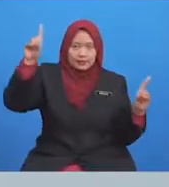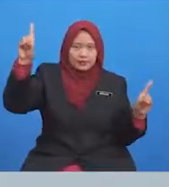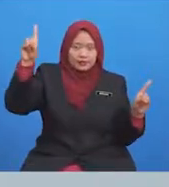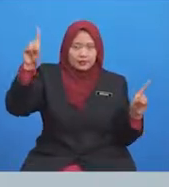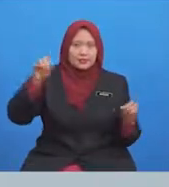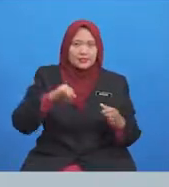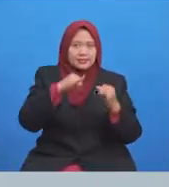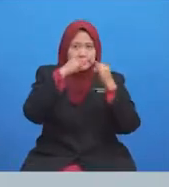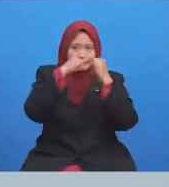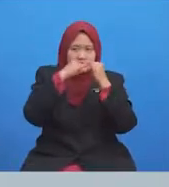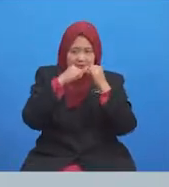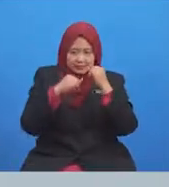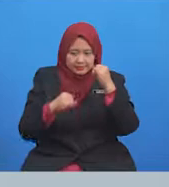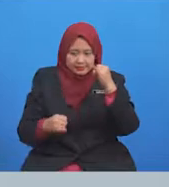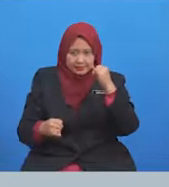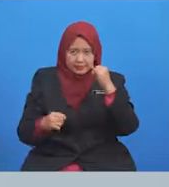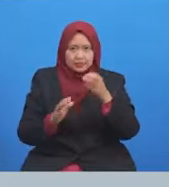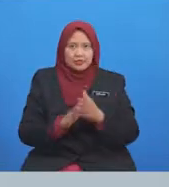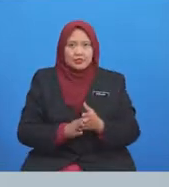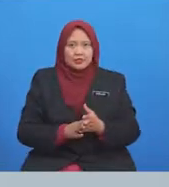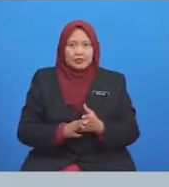jejari, perentas.